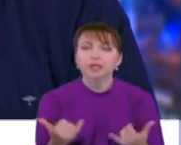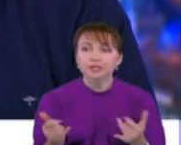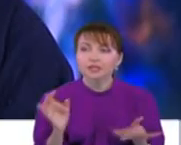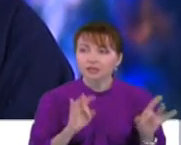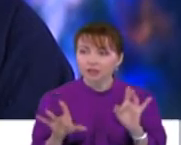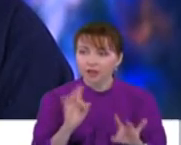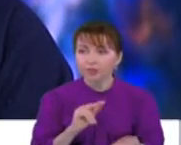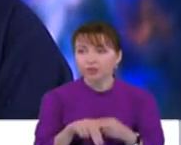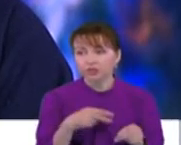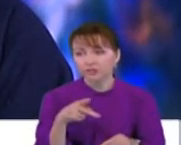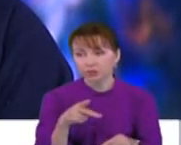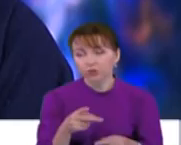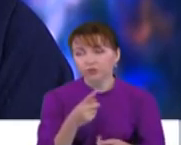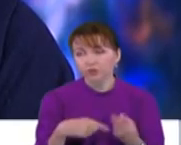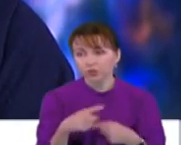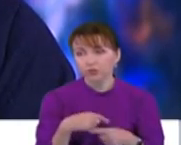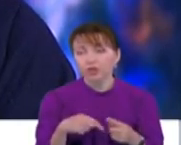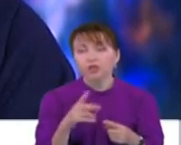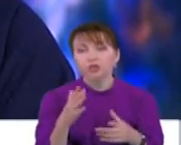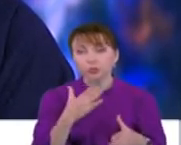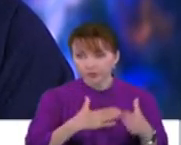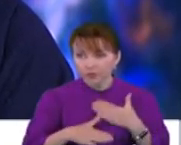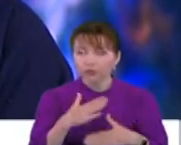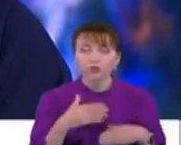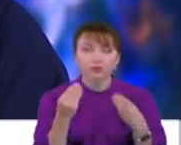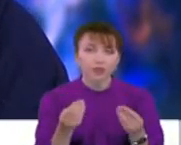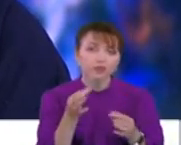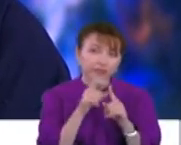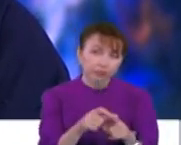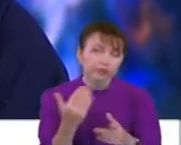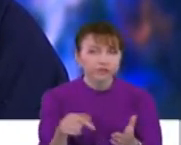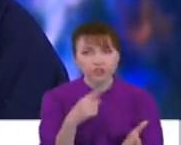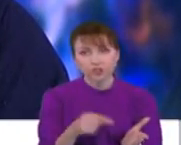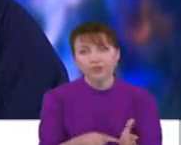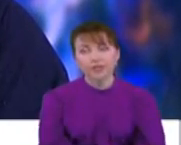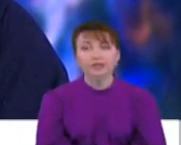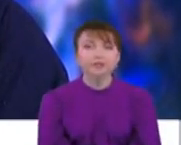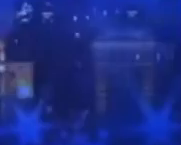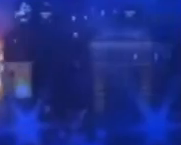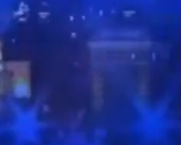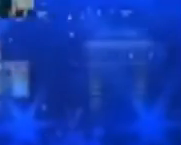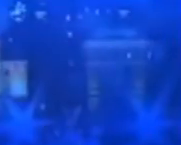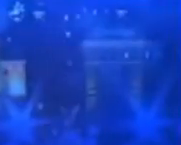і за 2 хвилини повертаємося в студію, щоб з задоволенням дати відповідь на ваше запитання.